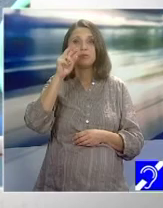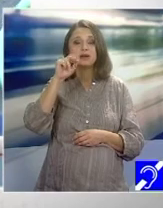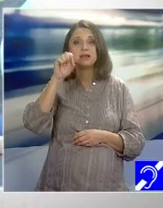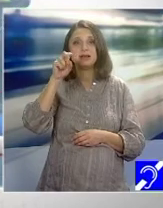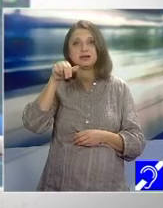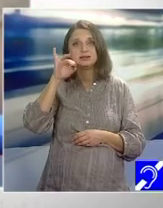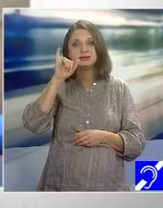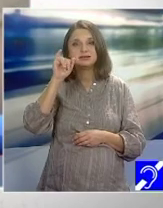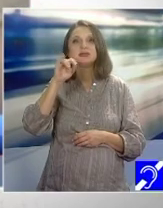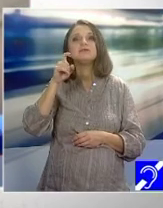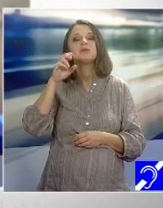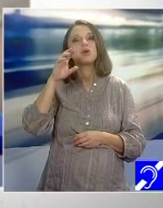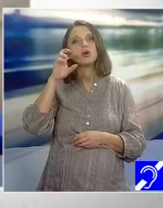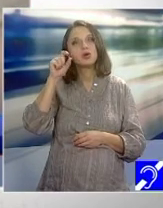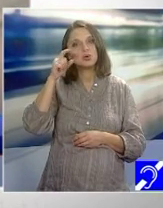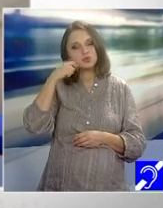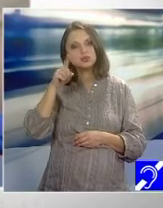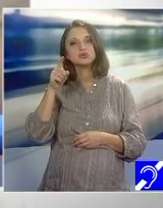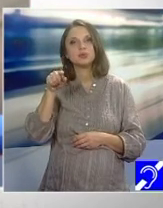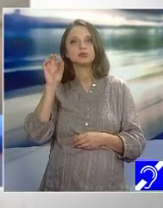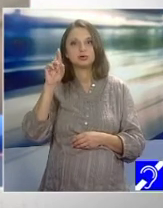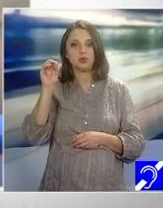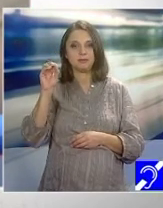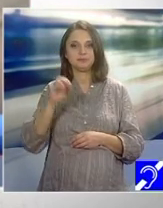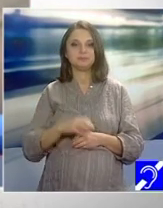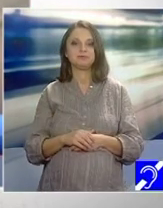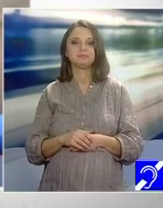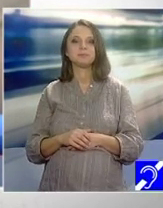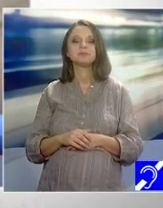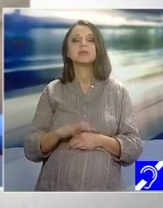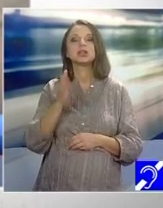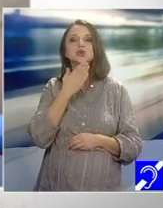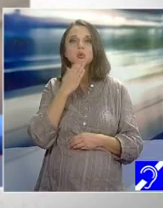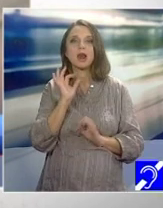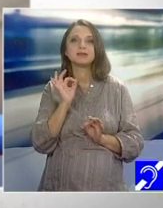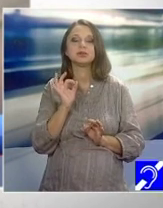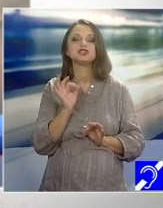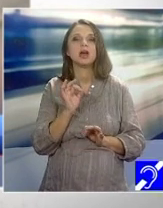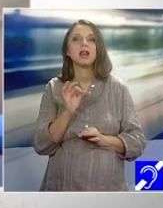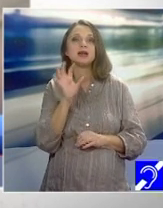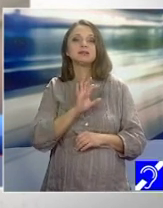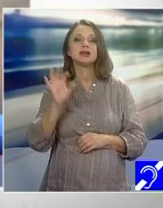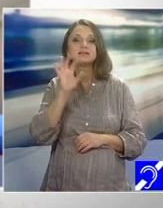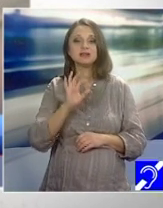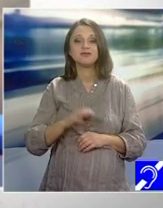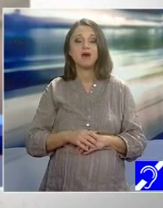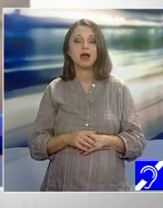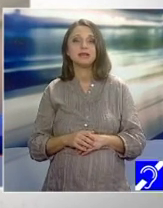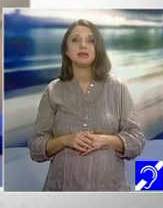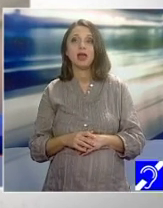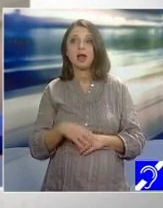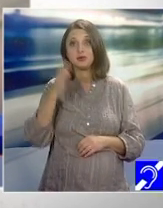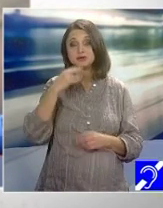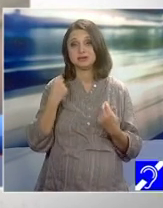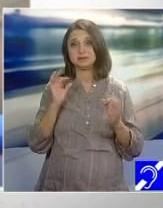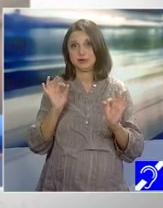www.părințiclujeni.ro. Zi magică la școala specială Transilvania din comuna Clujeană Pațiu. Pentru prima dată,